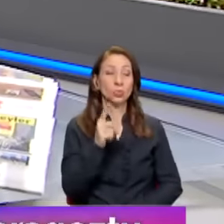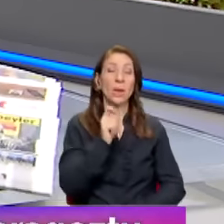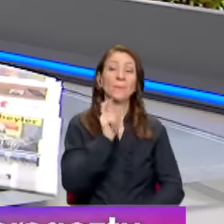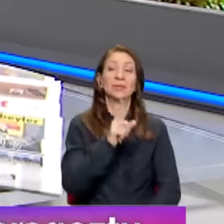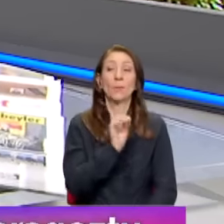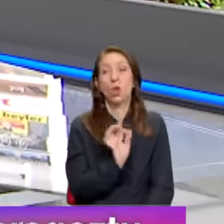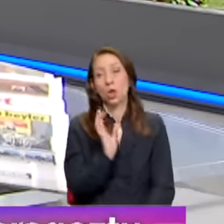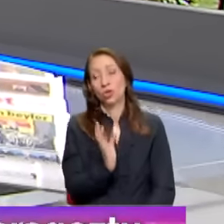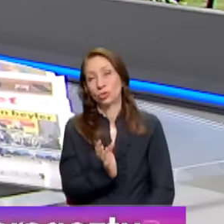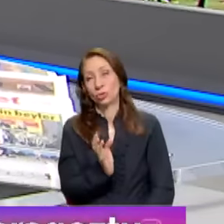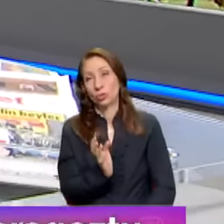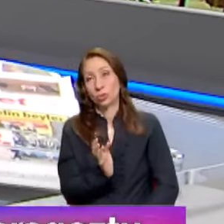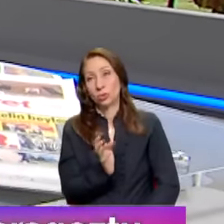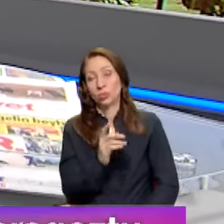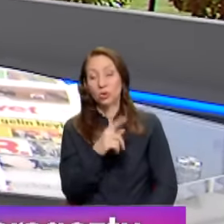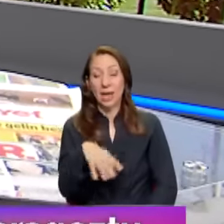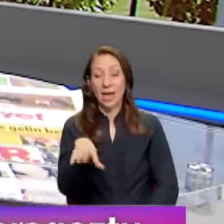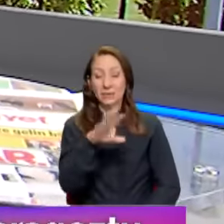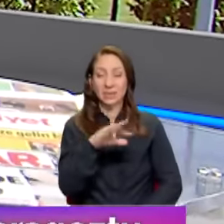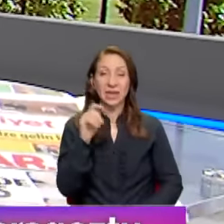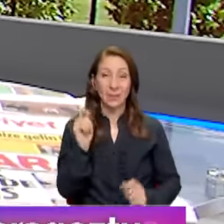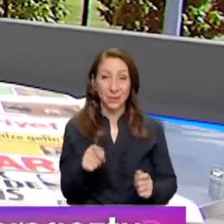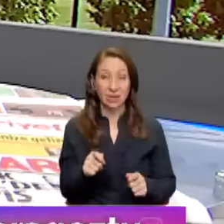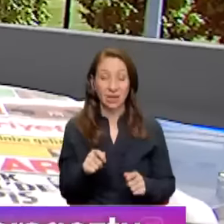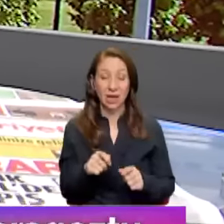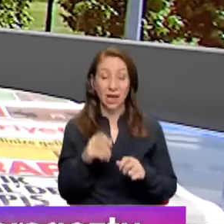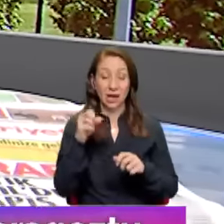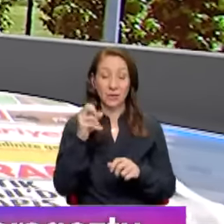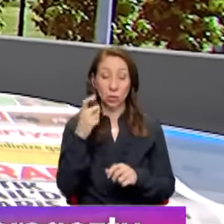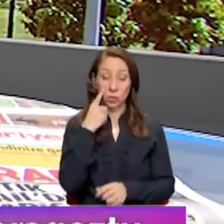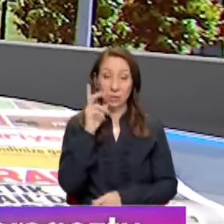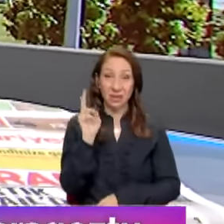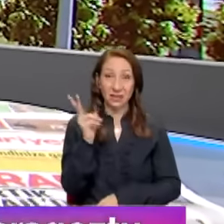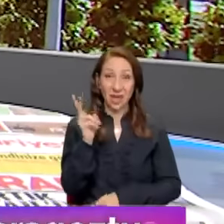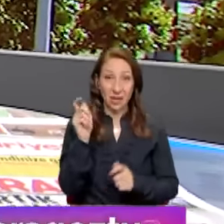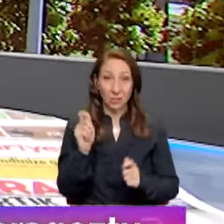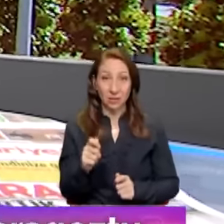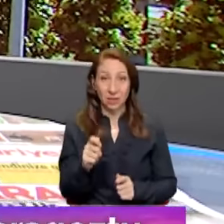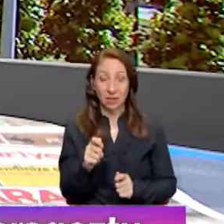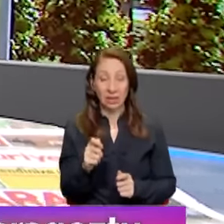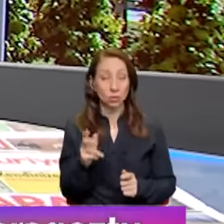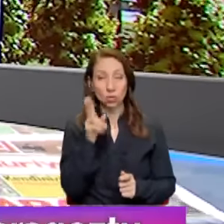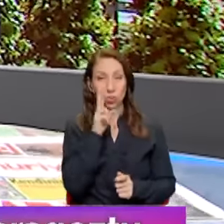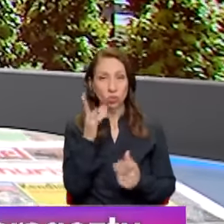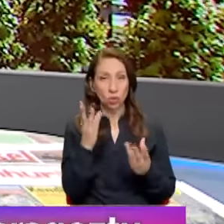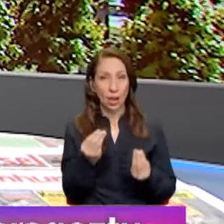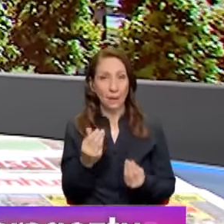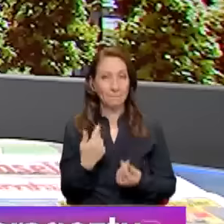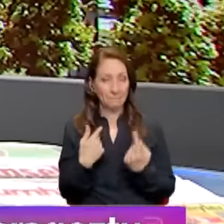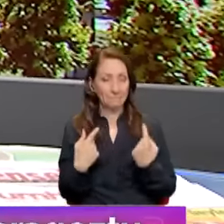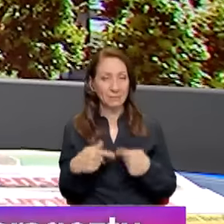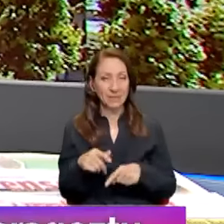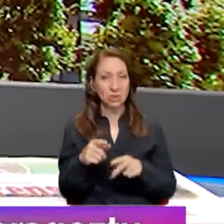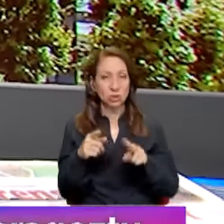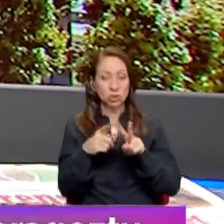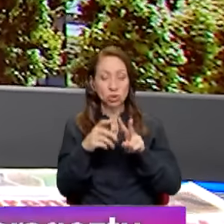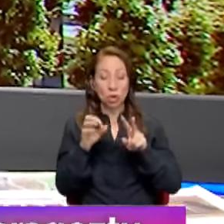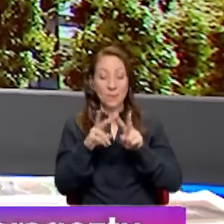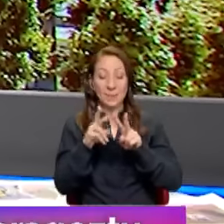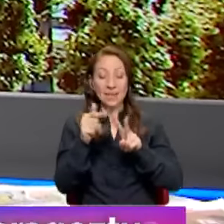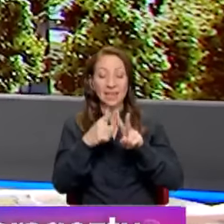yapmasak böyle olurdu Bunların hepsi yapıldı AK Parti hükümetleri tarafından yapıldı Neticede biz nominal